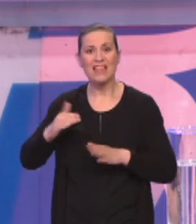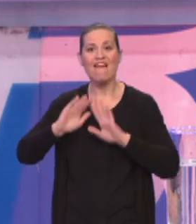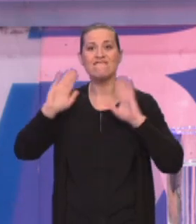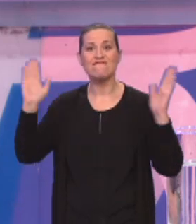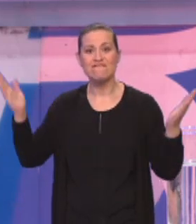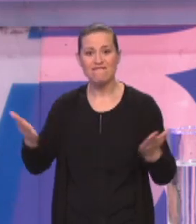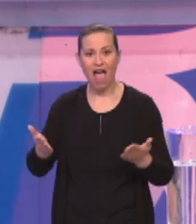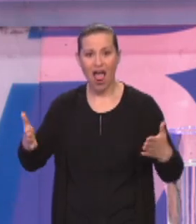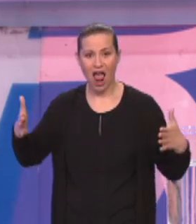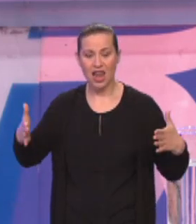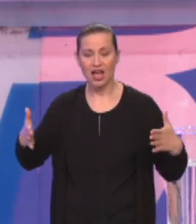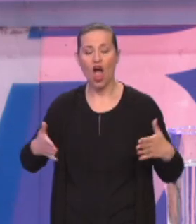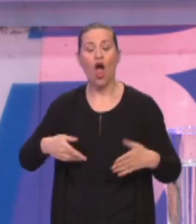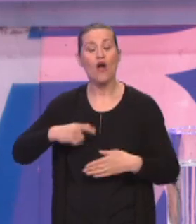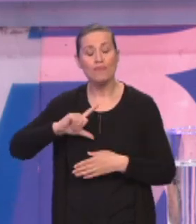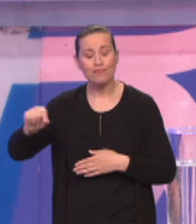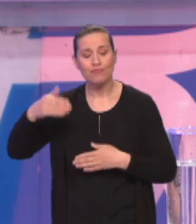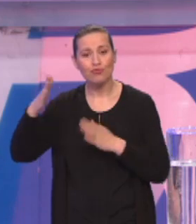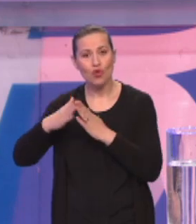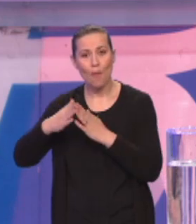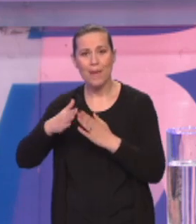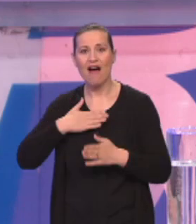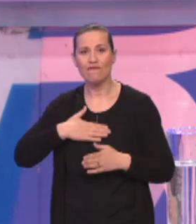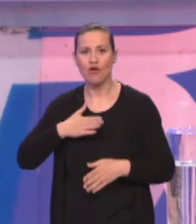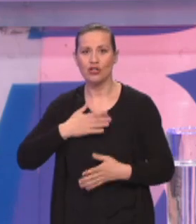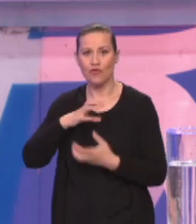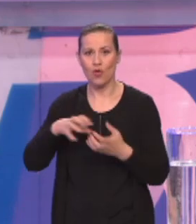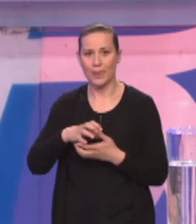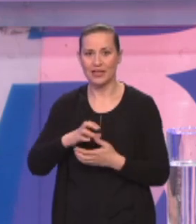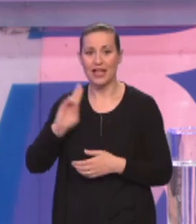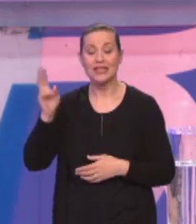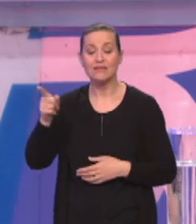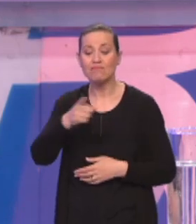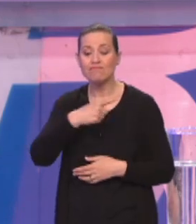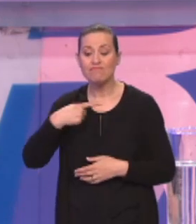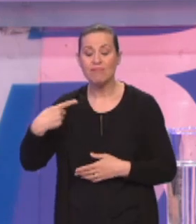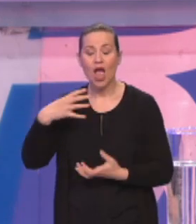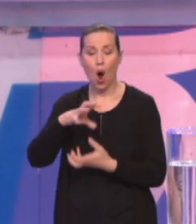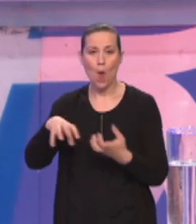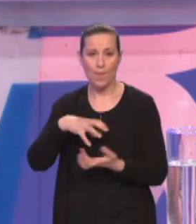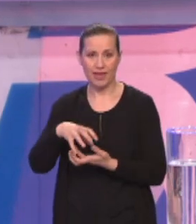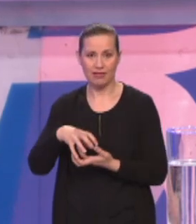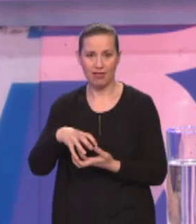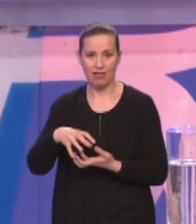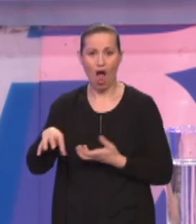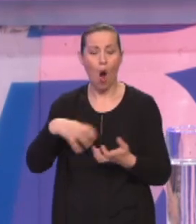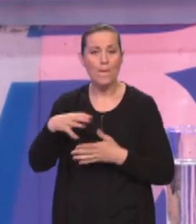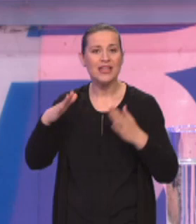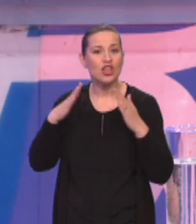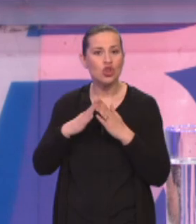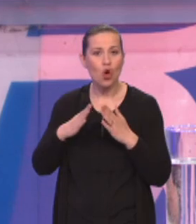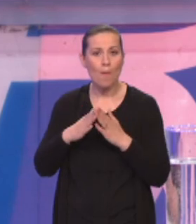odi doma i voli svoju obitelj. Dakle, svi smo mi na neki način obitelj. Obitelj, to je domovina u